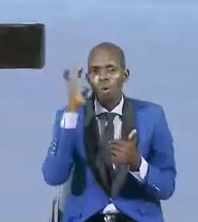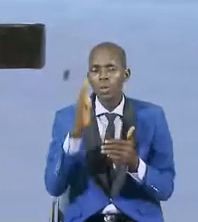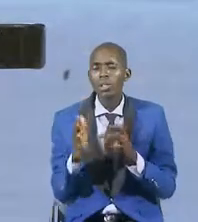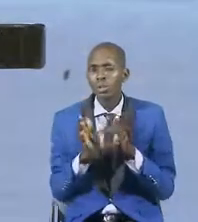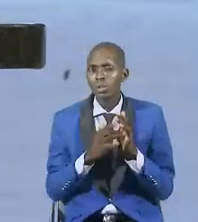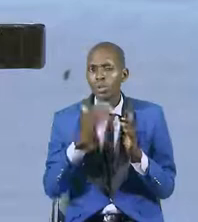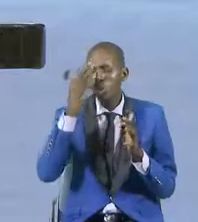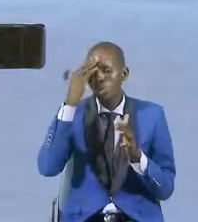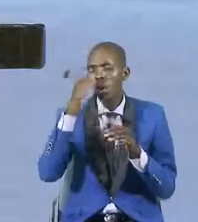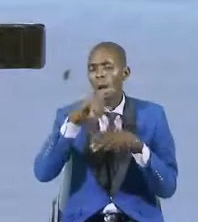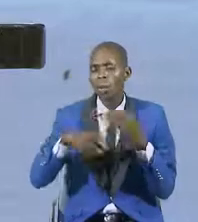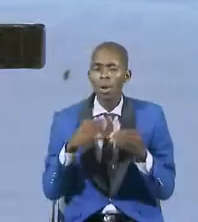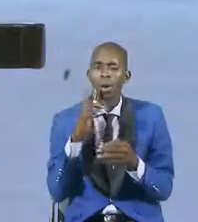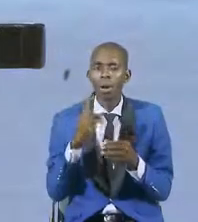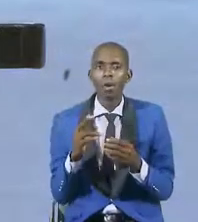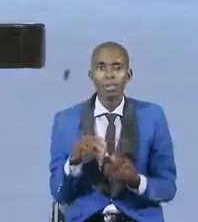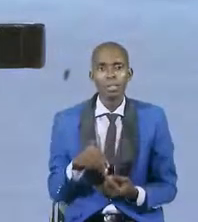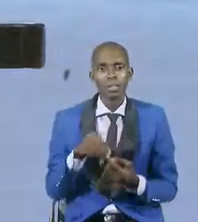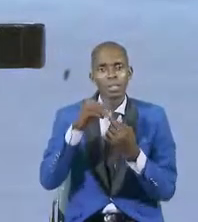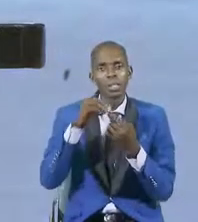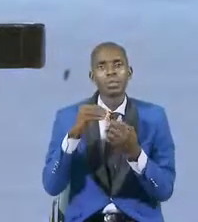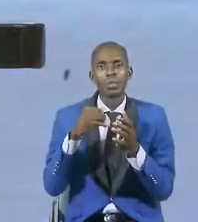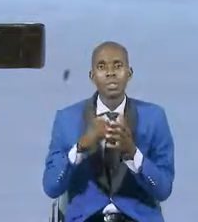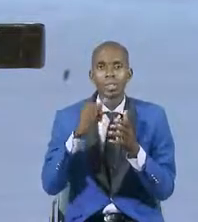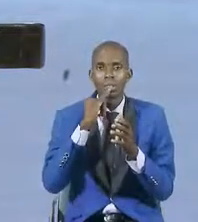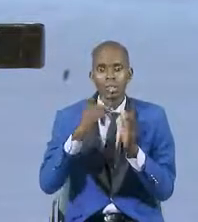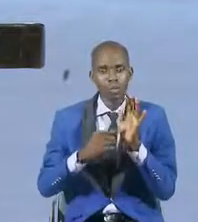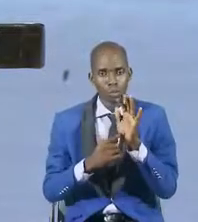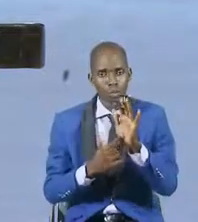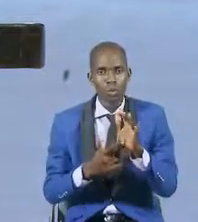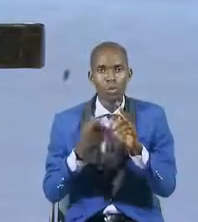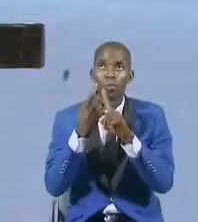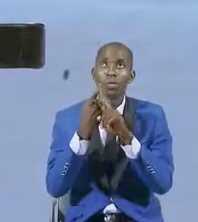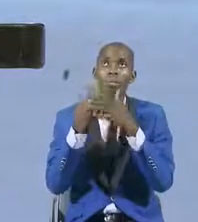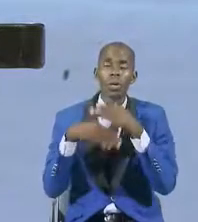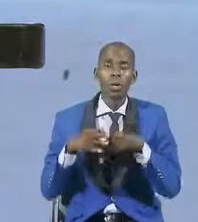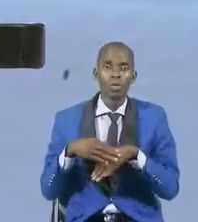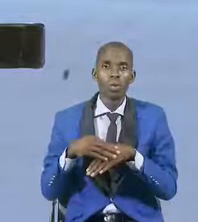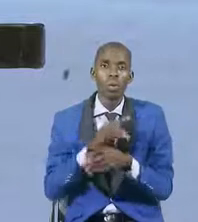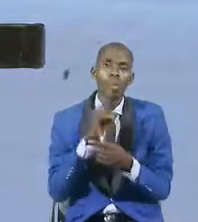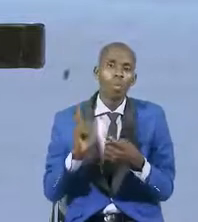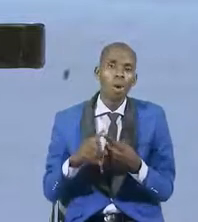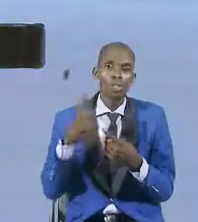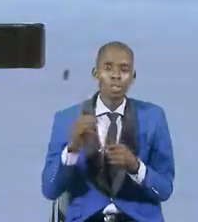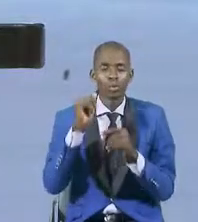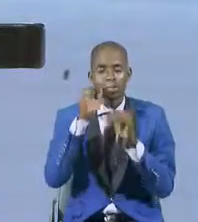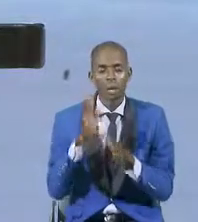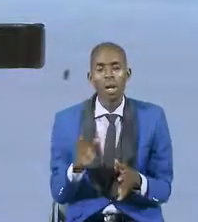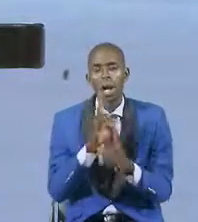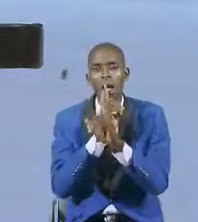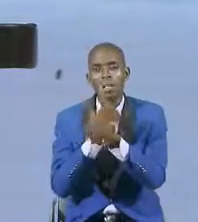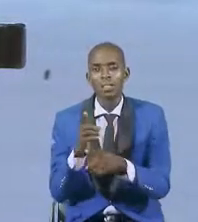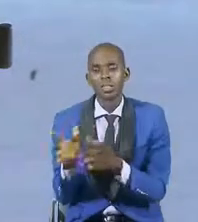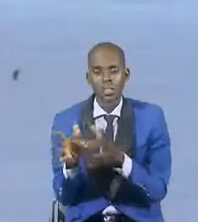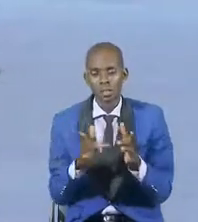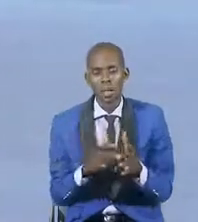Il n'y a pas moyen que Jésus connaisse la femme si ce n'est que par la révélation d'en haut. Et puis Jésus, lorsque Jésus a dit à la femme,